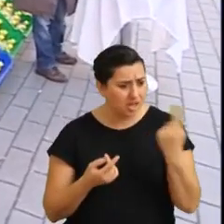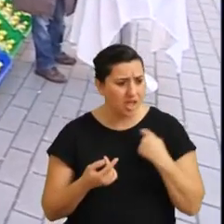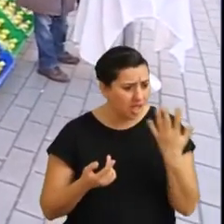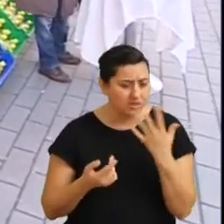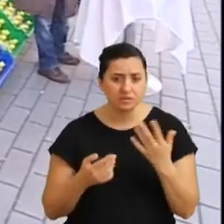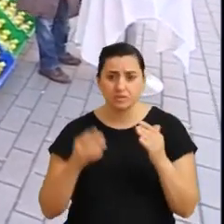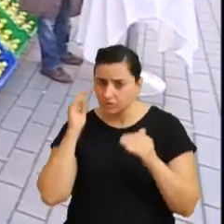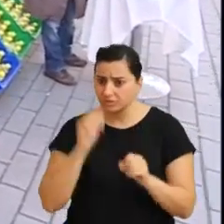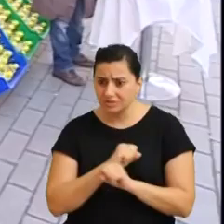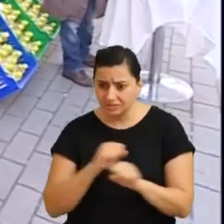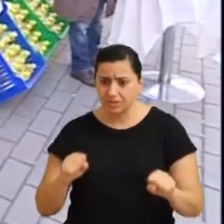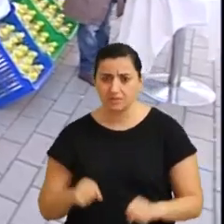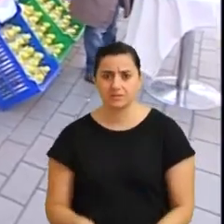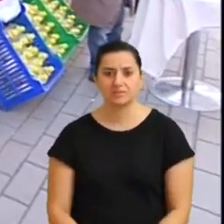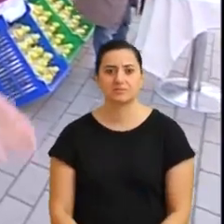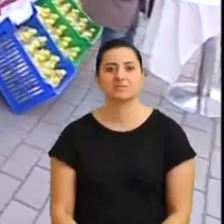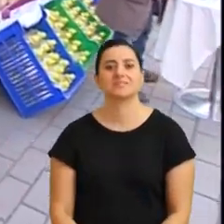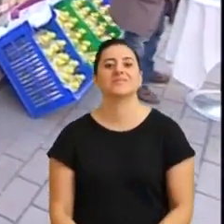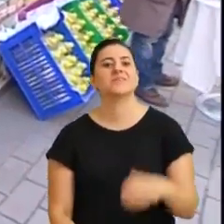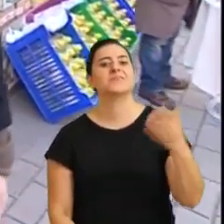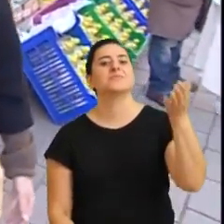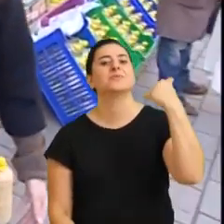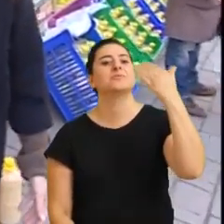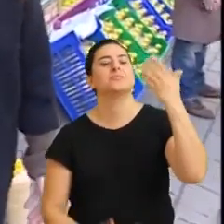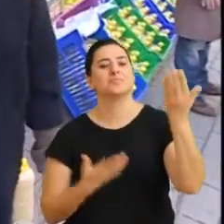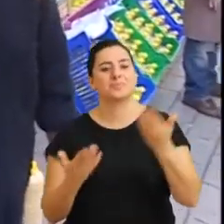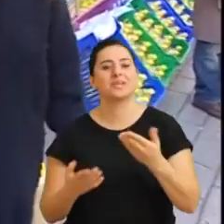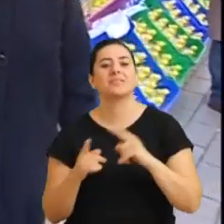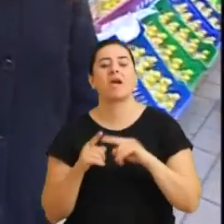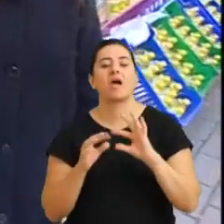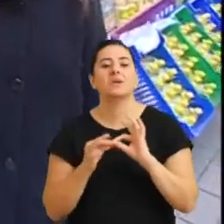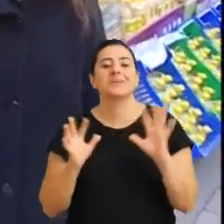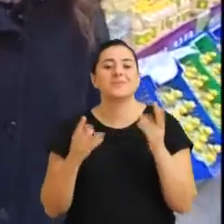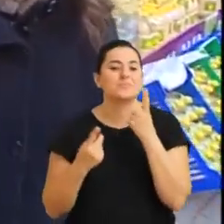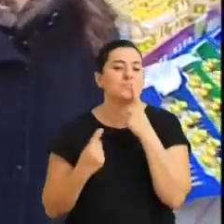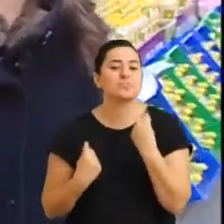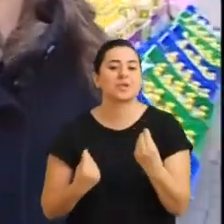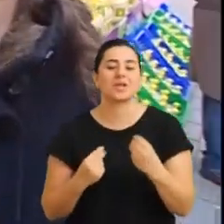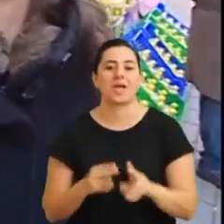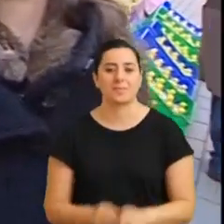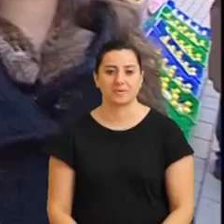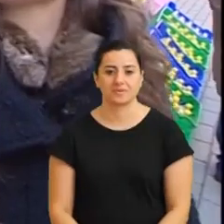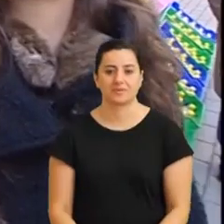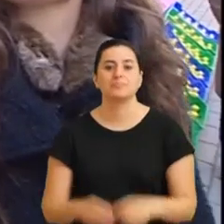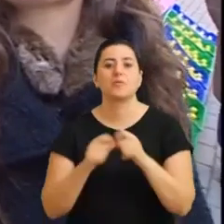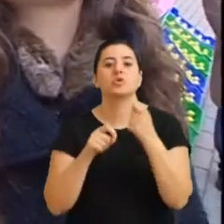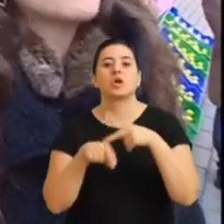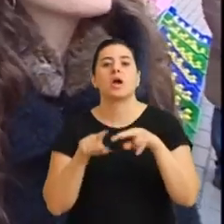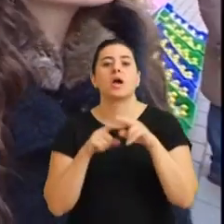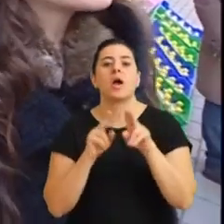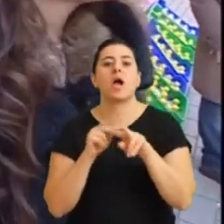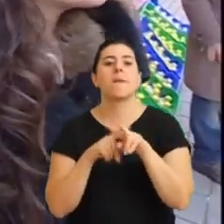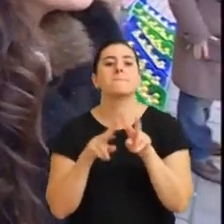bile batırdın, batırdın burayı. Buyurun beyefendi buyurun, taze bunlar. Kaymak boza buyurun. Buyurun kaymak